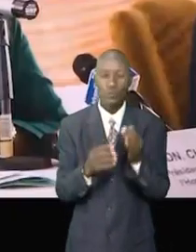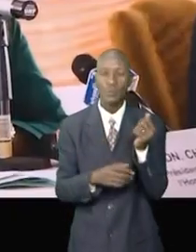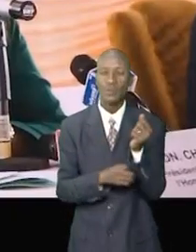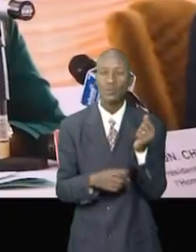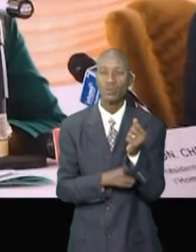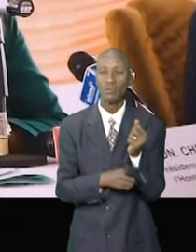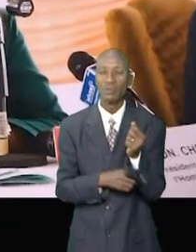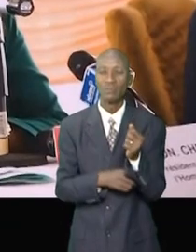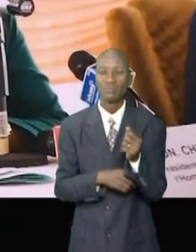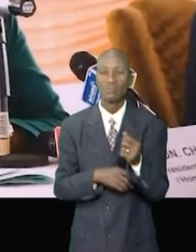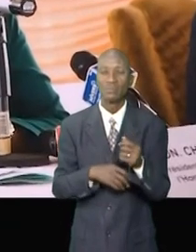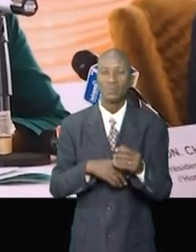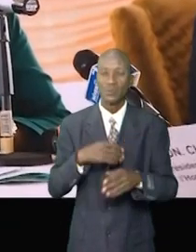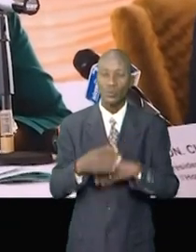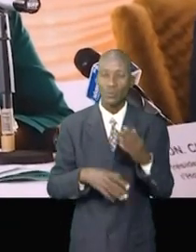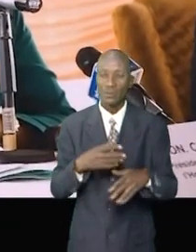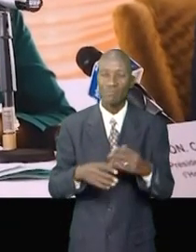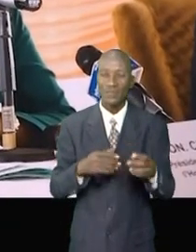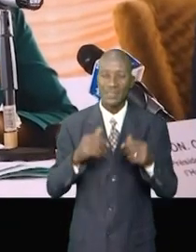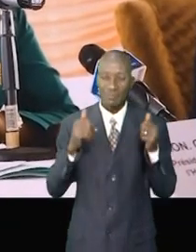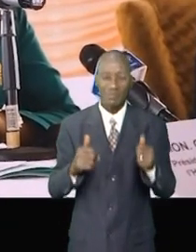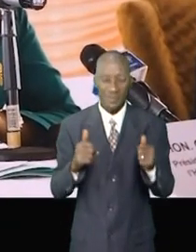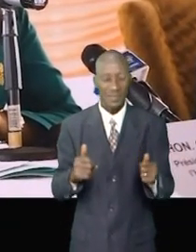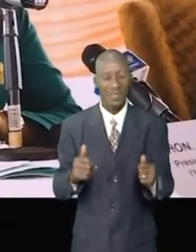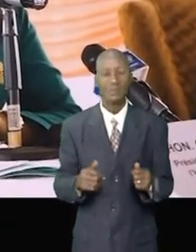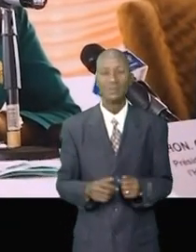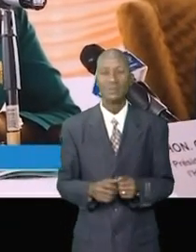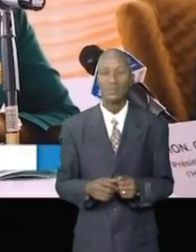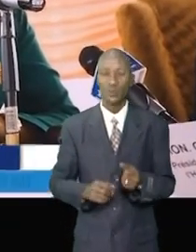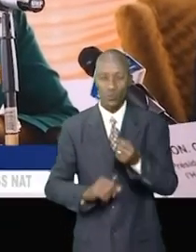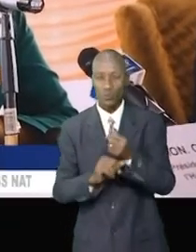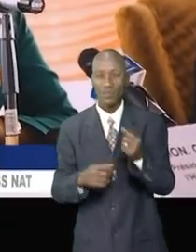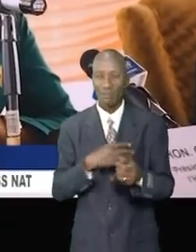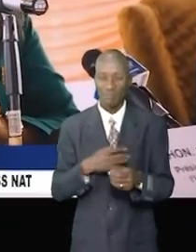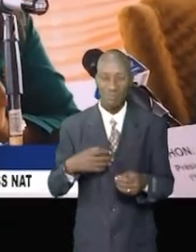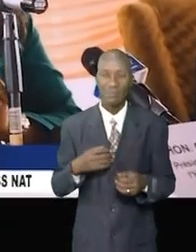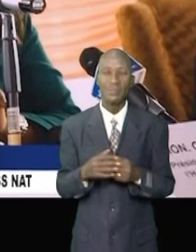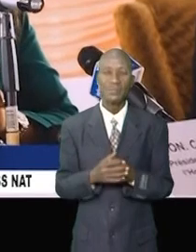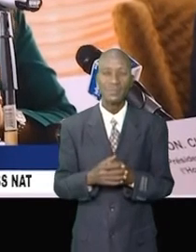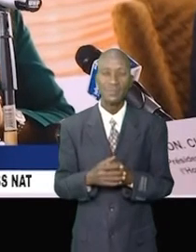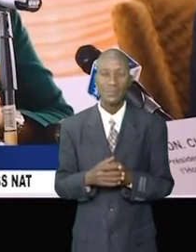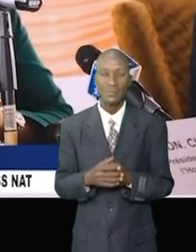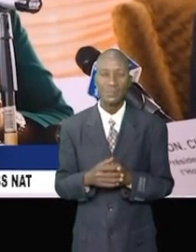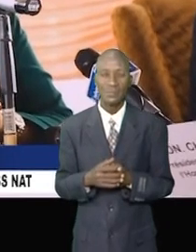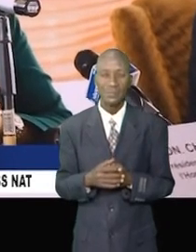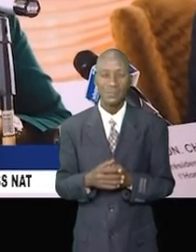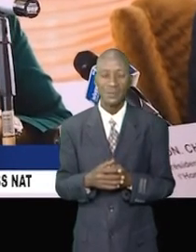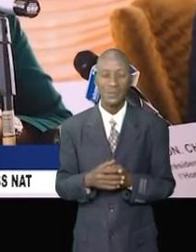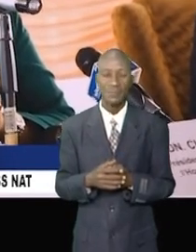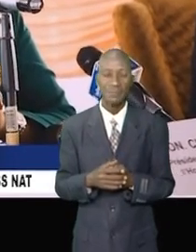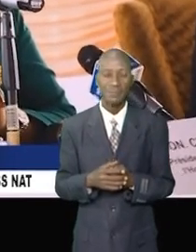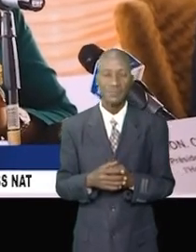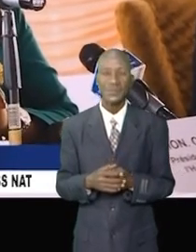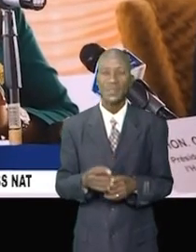que les droits humains sont spéciaux parce qu'ils sont universels. Alors qu'aujourd'hui nous sommes réunis pour